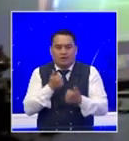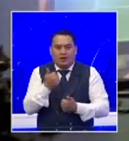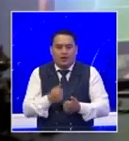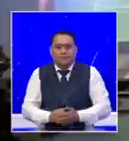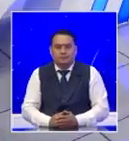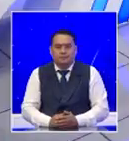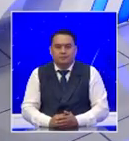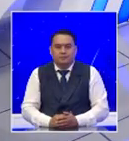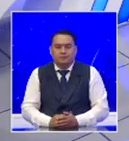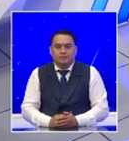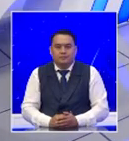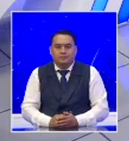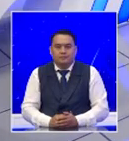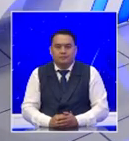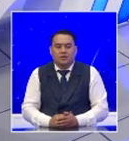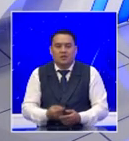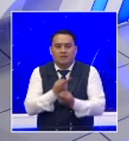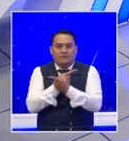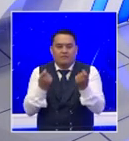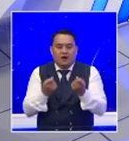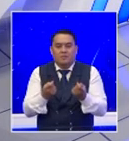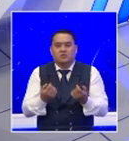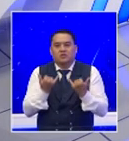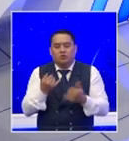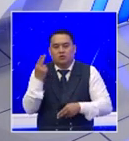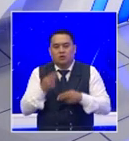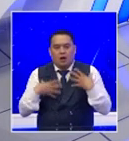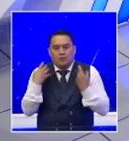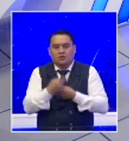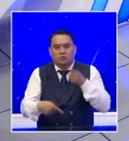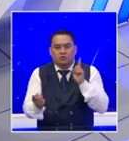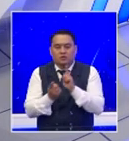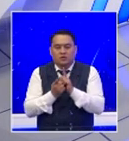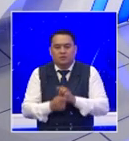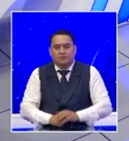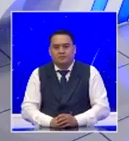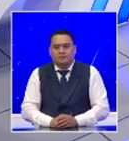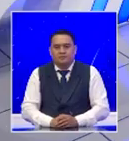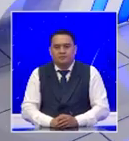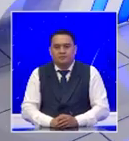Такова информационная картина дня. Спасибо за внимание. До свидания.